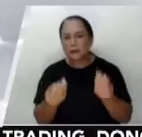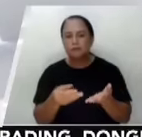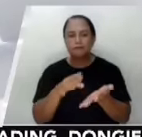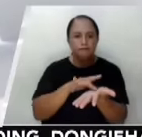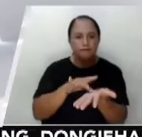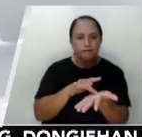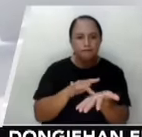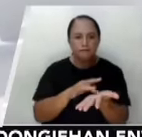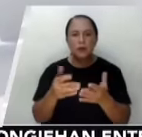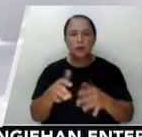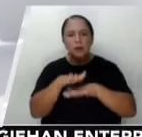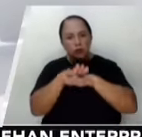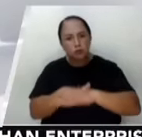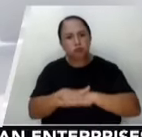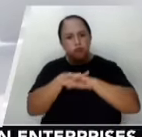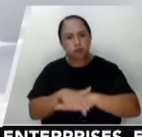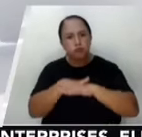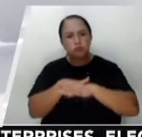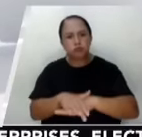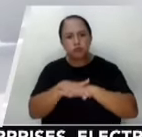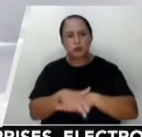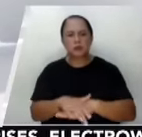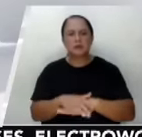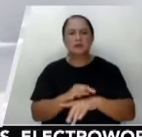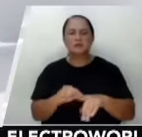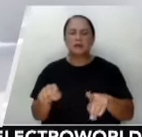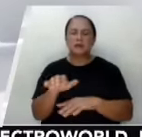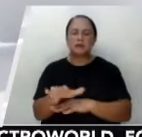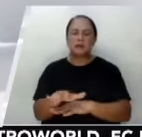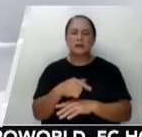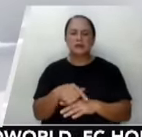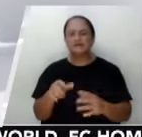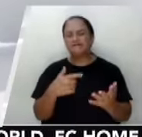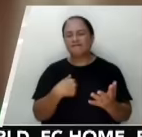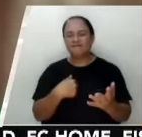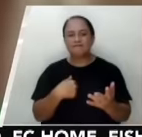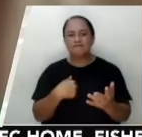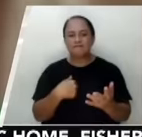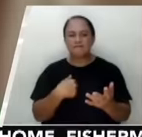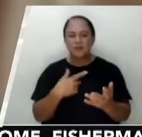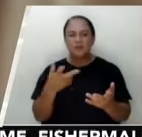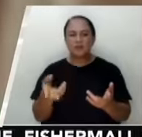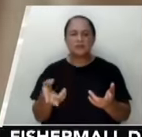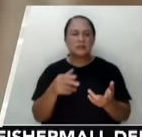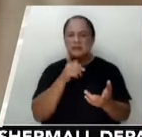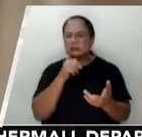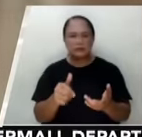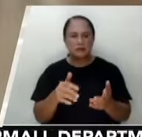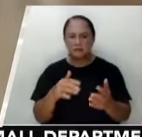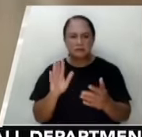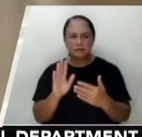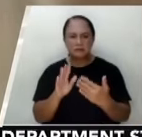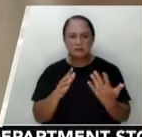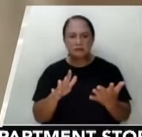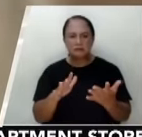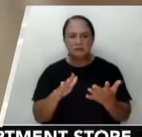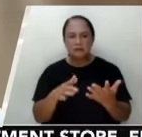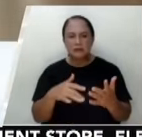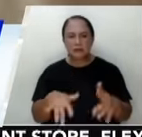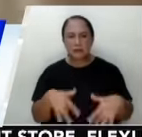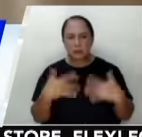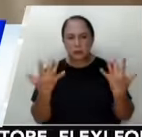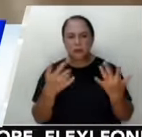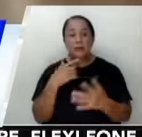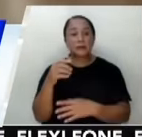CPR para mag-revive sana yung bata. Pero unfortunately, hindi na po nahabol. Ayon sa ama ni April Joy, nag-swimming